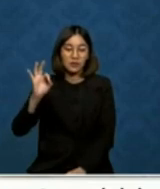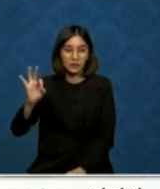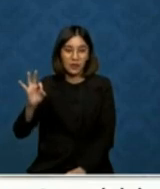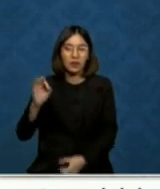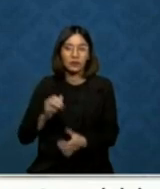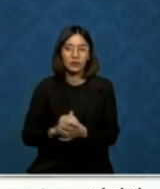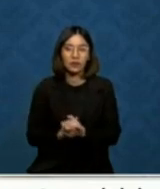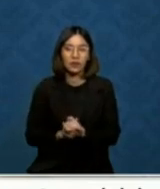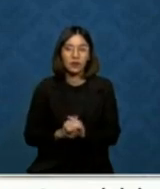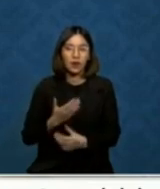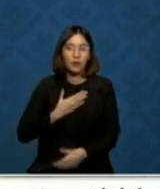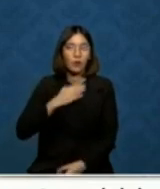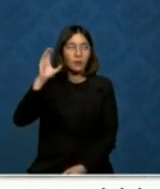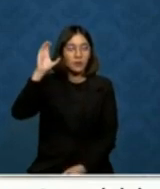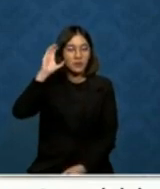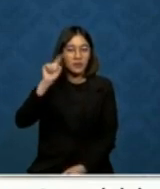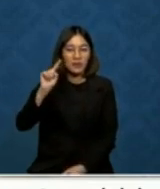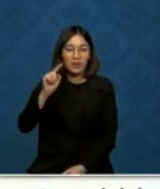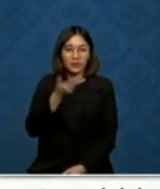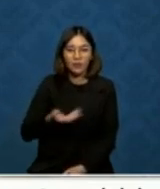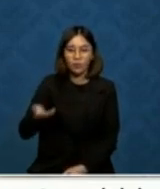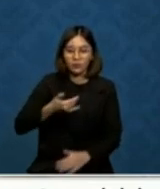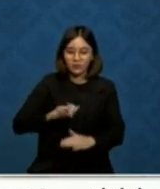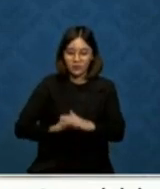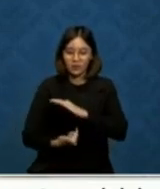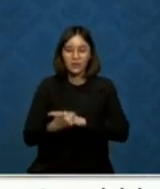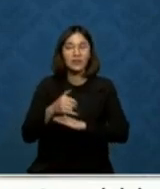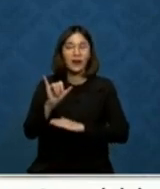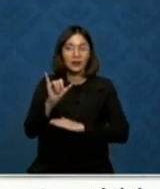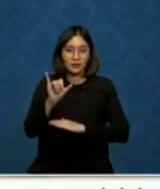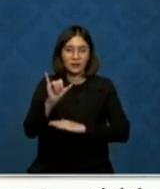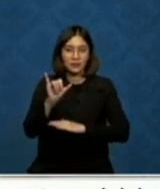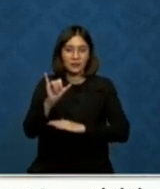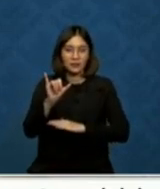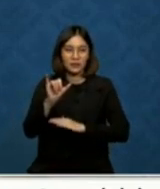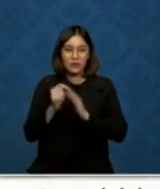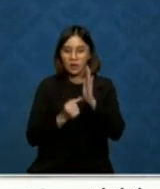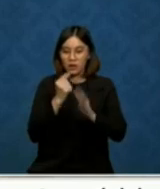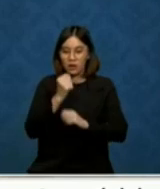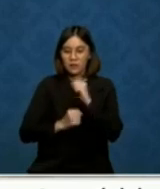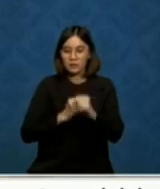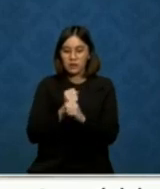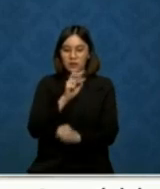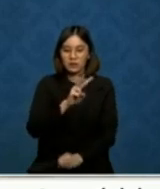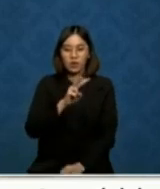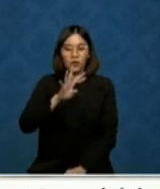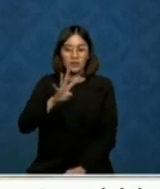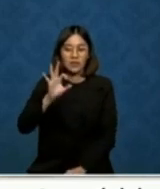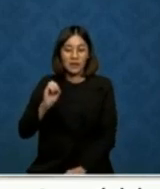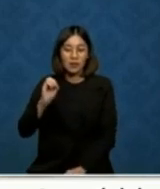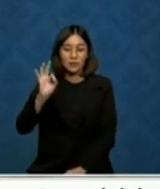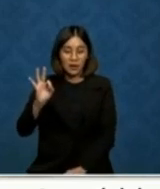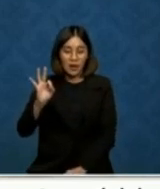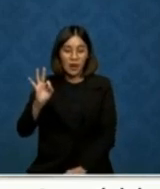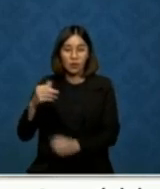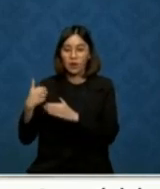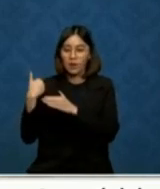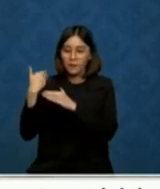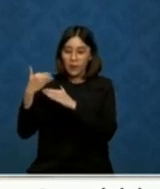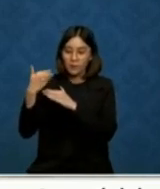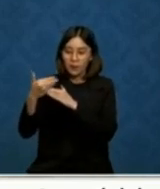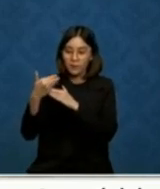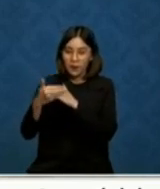2499ผมเชื่อว่าหลายท่านในนี้ยังไม่เกิดครับตั้งแต่2499จนมา